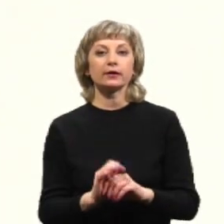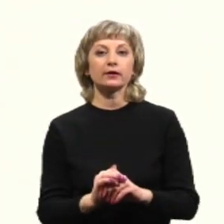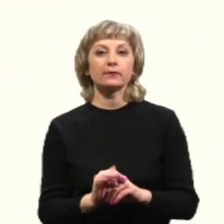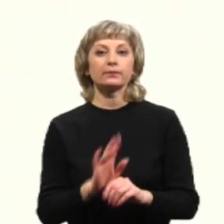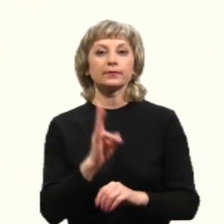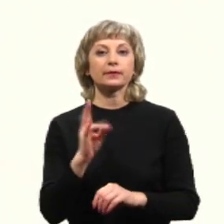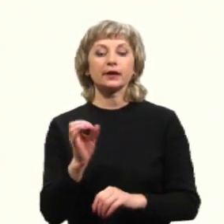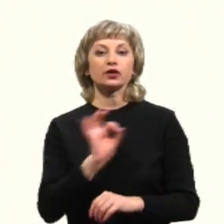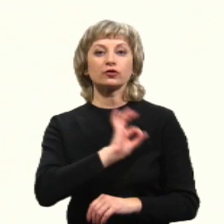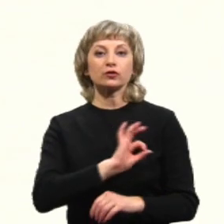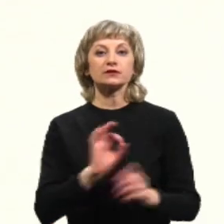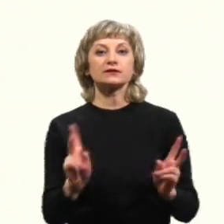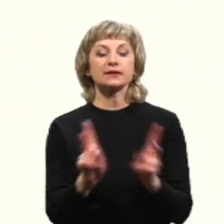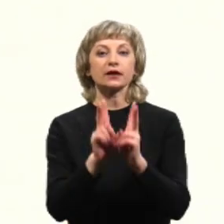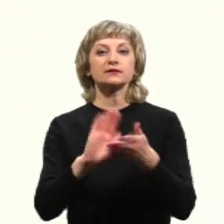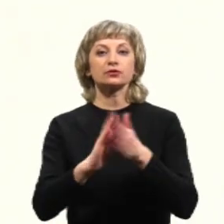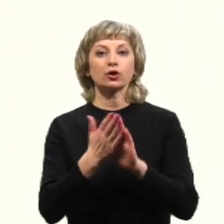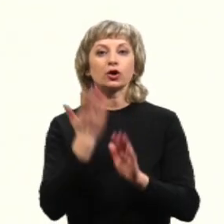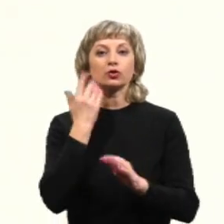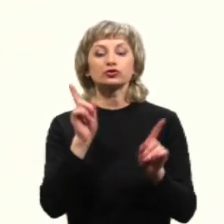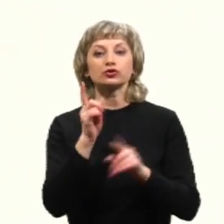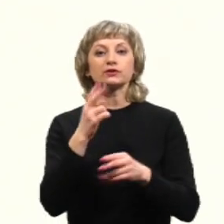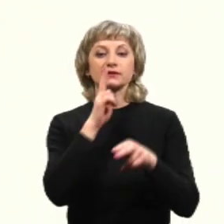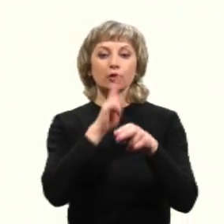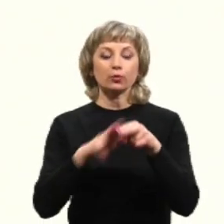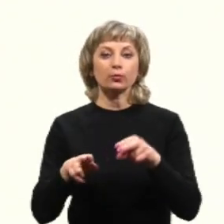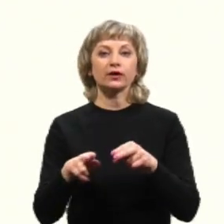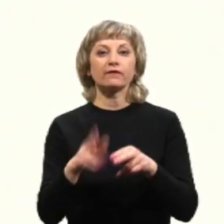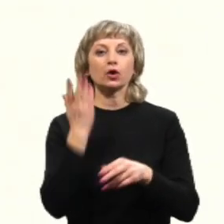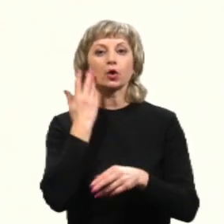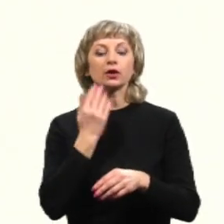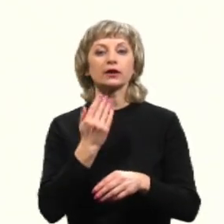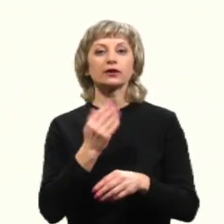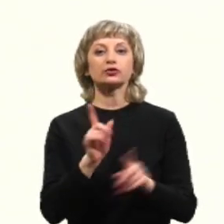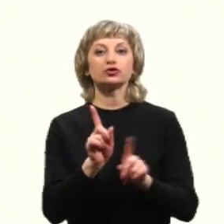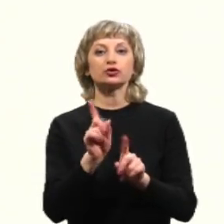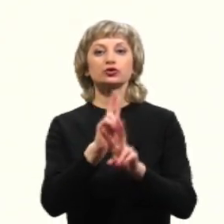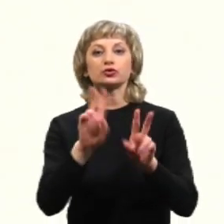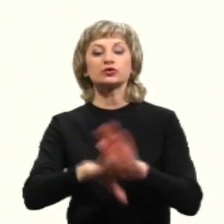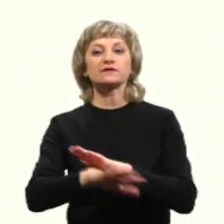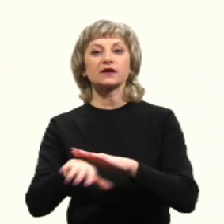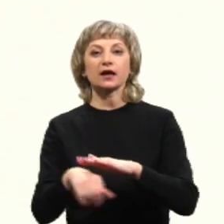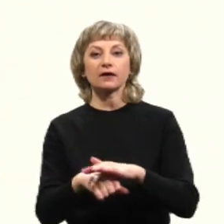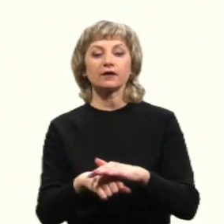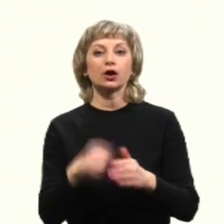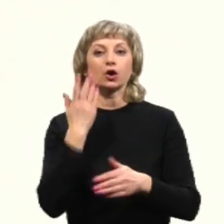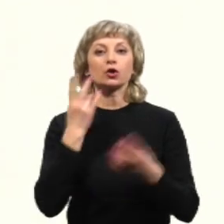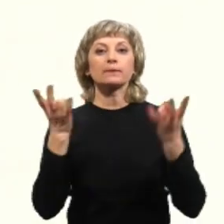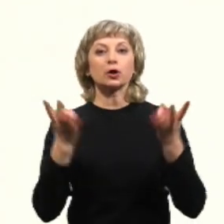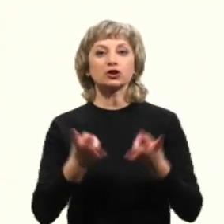не доводилося стикатися з ситуаціями, коли хтось щось загубив, коли щось хтось вкрав, коли